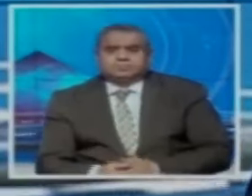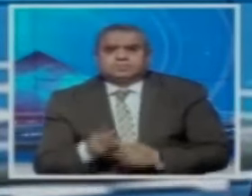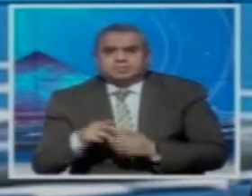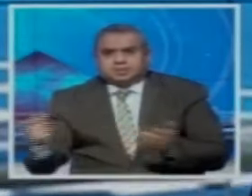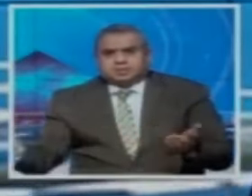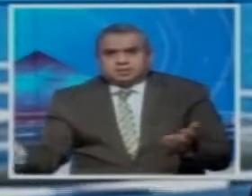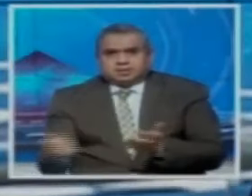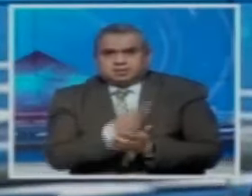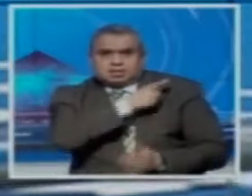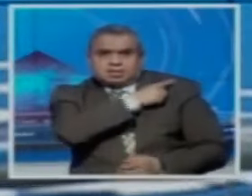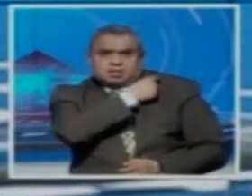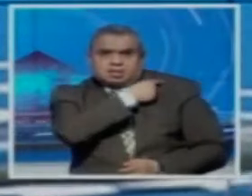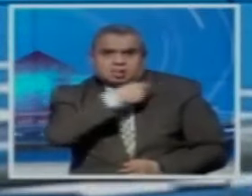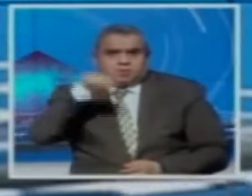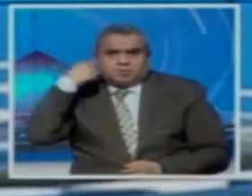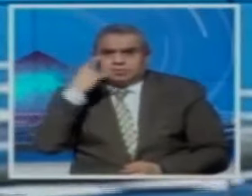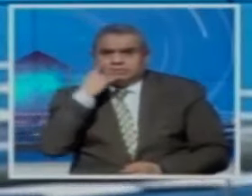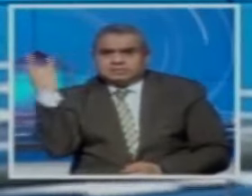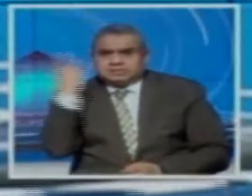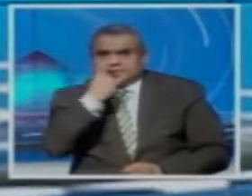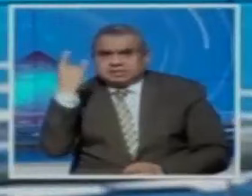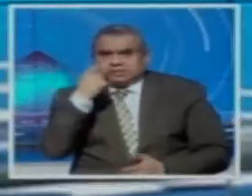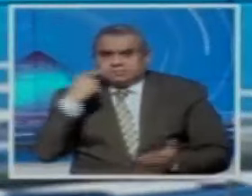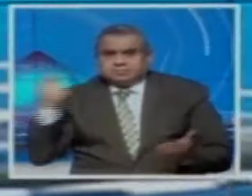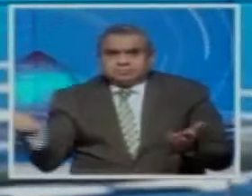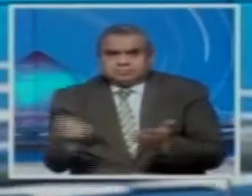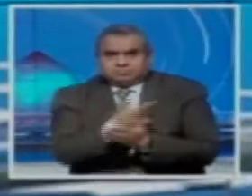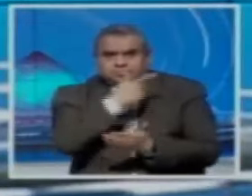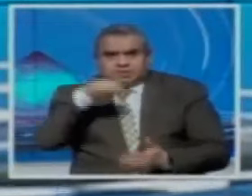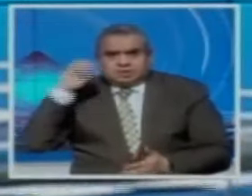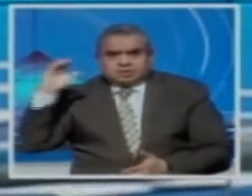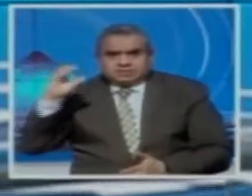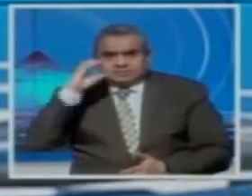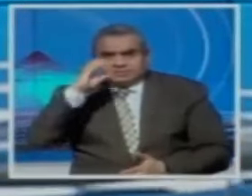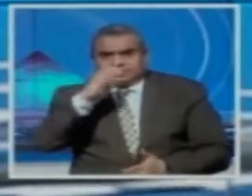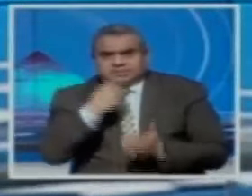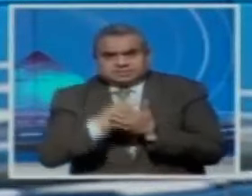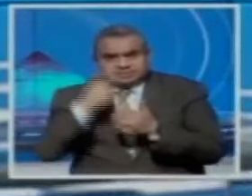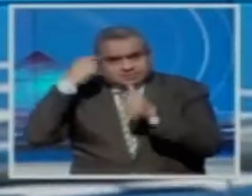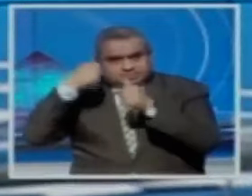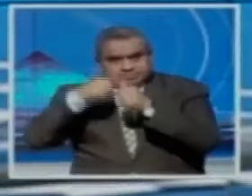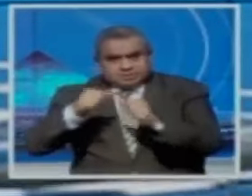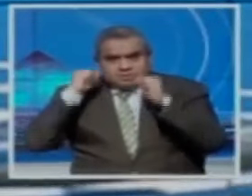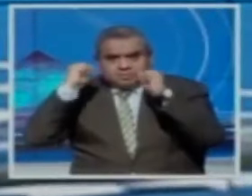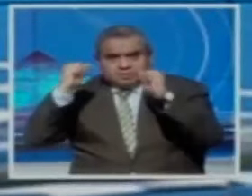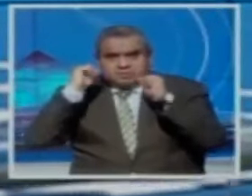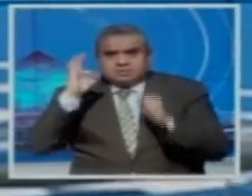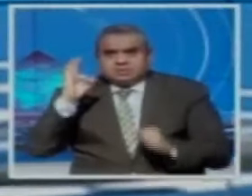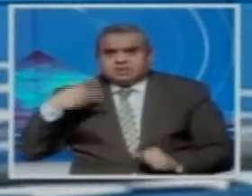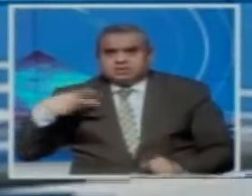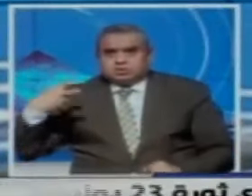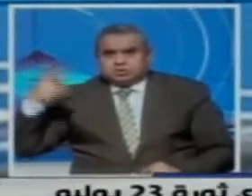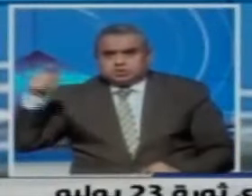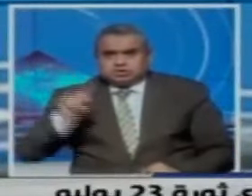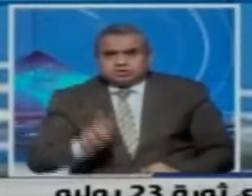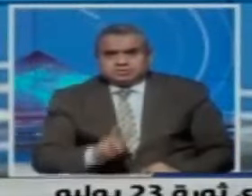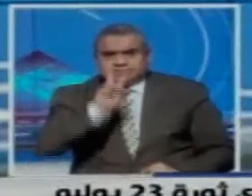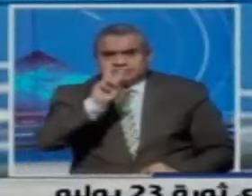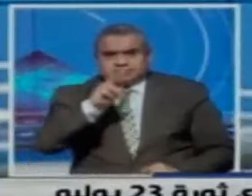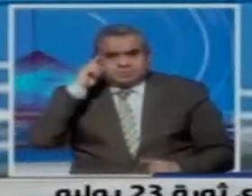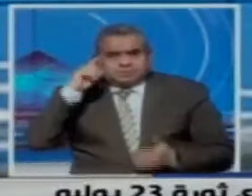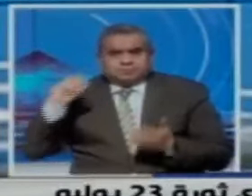كما بعث اللواء محمود توفيق وزير الداخلية برقية تهنئة للرئيس عبد الفتاح السيسي بمناسبة الاحتفال بذكرى